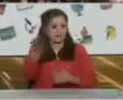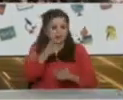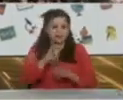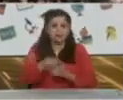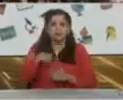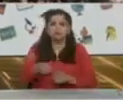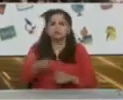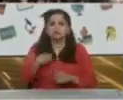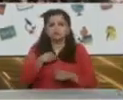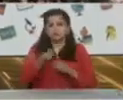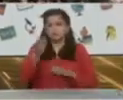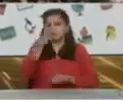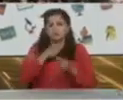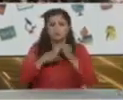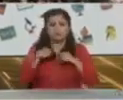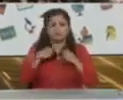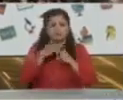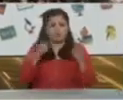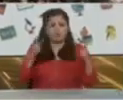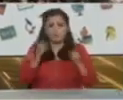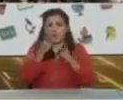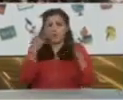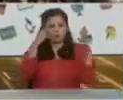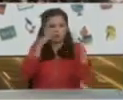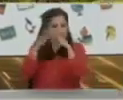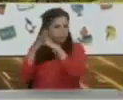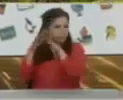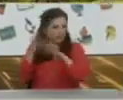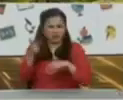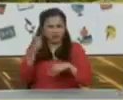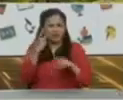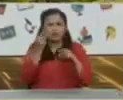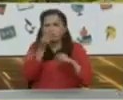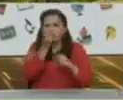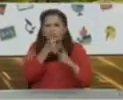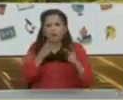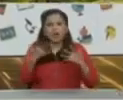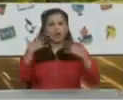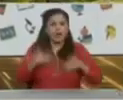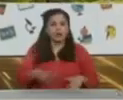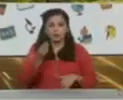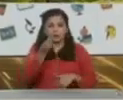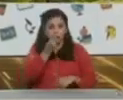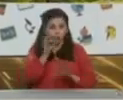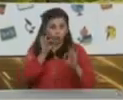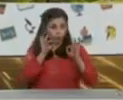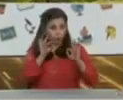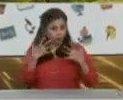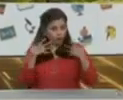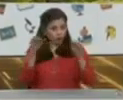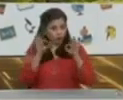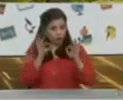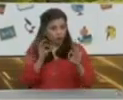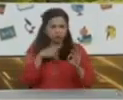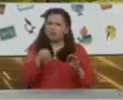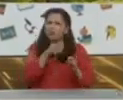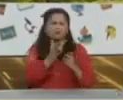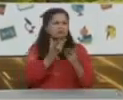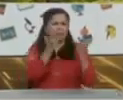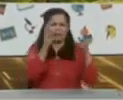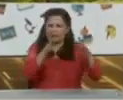खाने पीने की बहुत सारी वेबसाइट है, हेल्दी फूड की भी कोई कमी नहीं है।